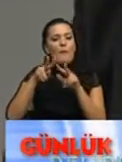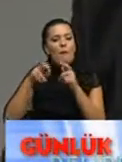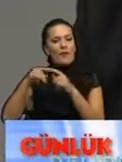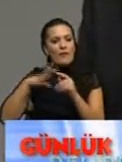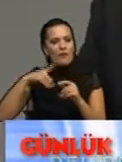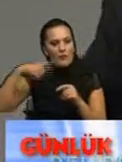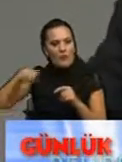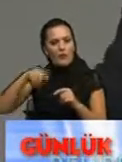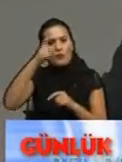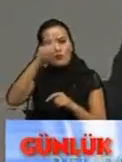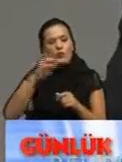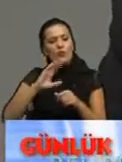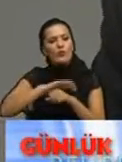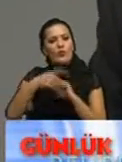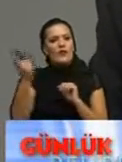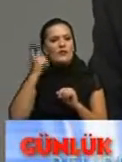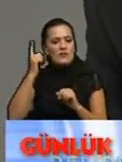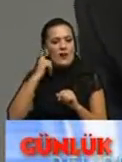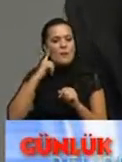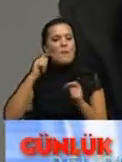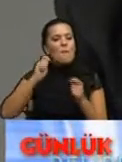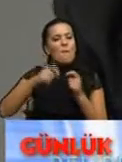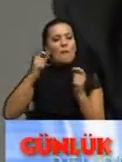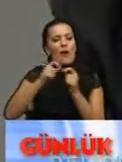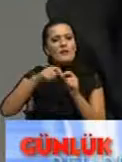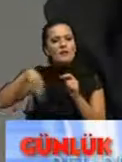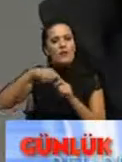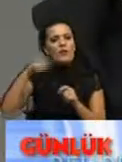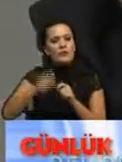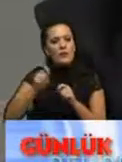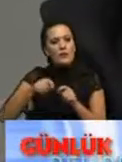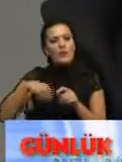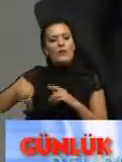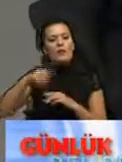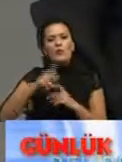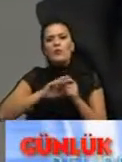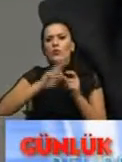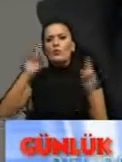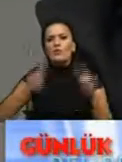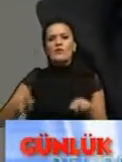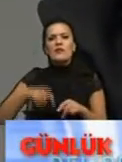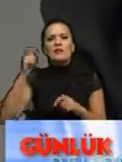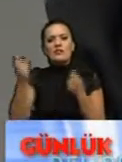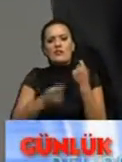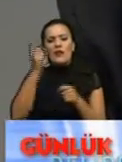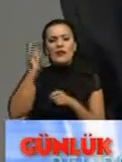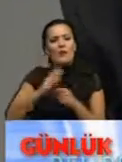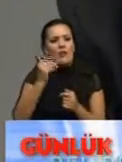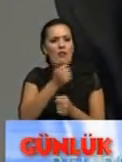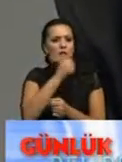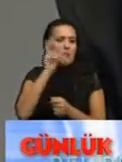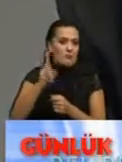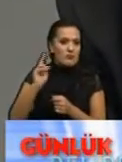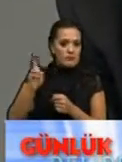vardı. O da Türkiye'nin dünya çapında perküsyoncusu. Evet. Bütün yani uluslararası işlere çalan adamlar bunlar.